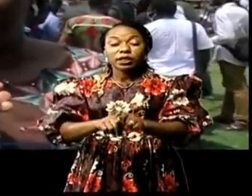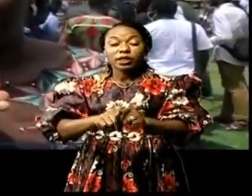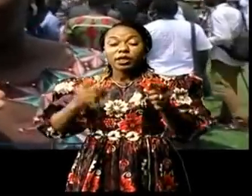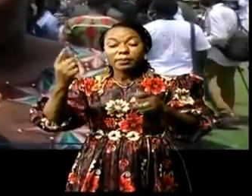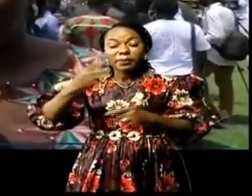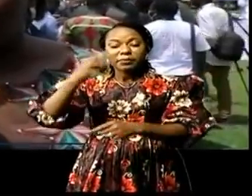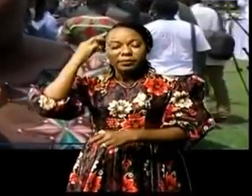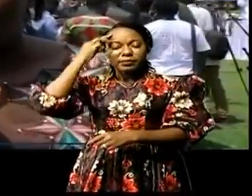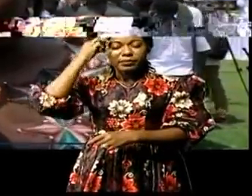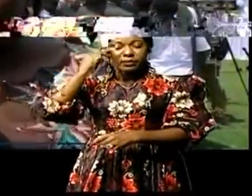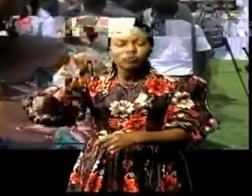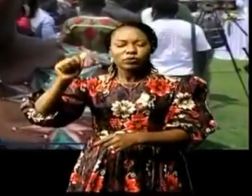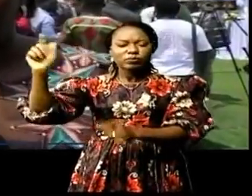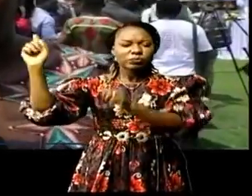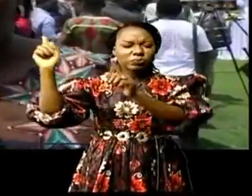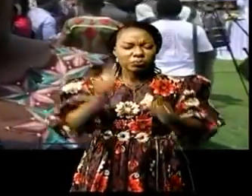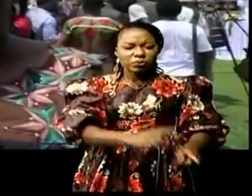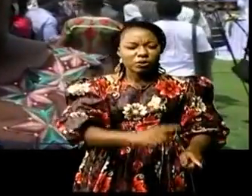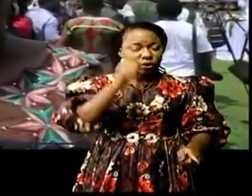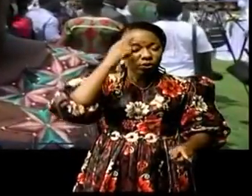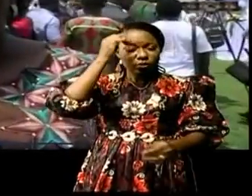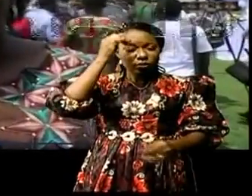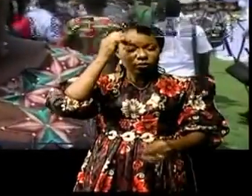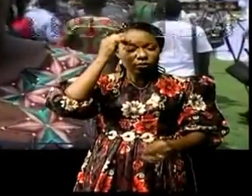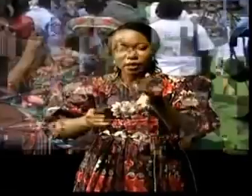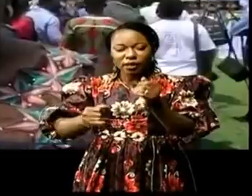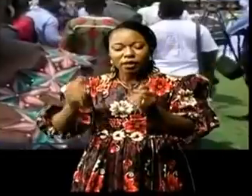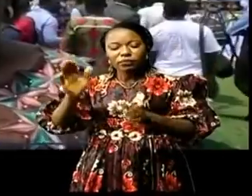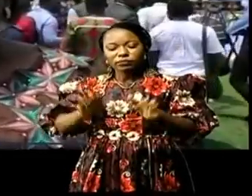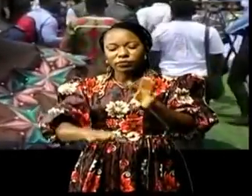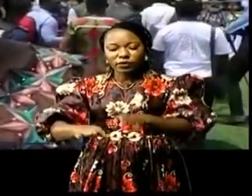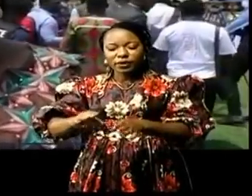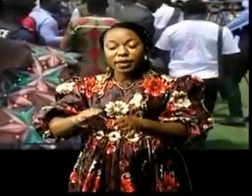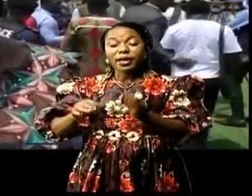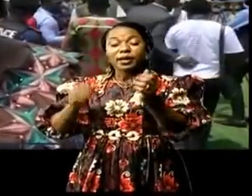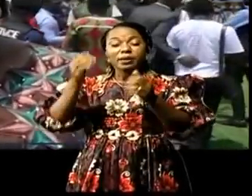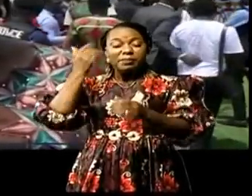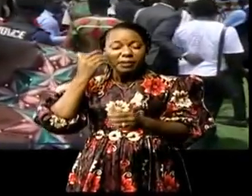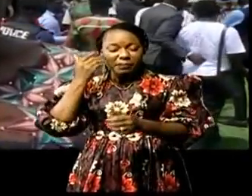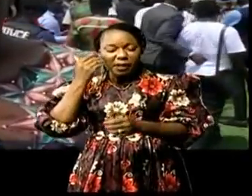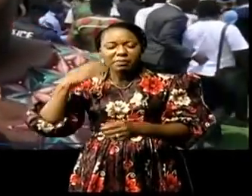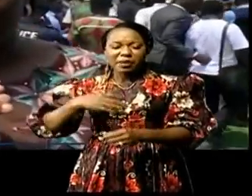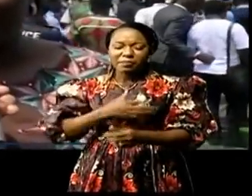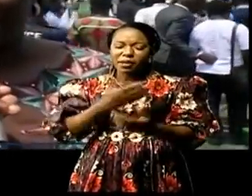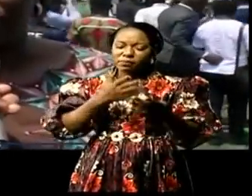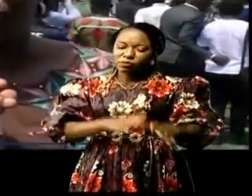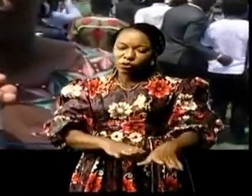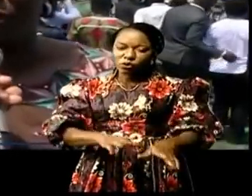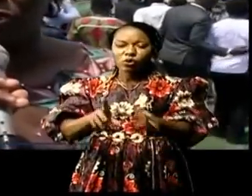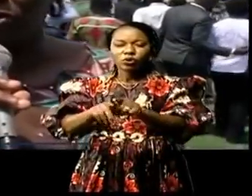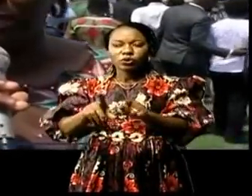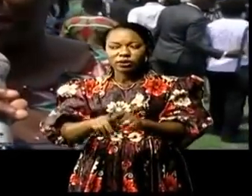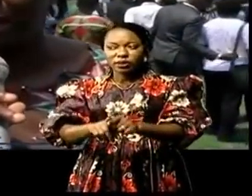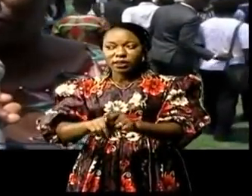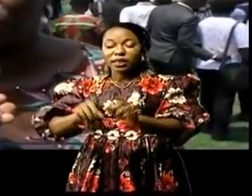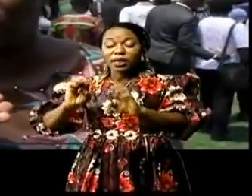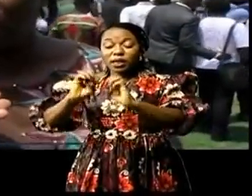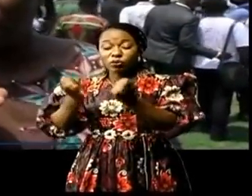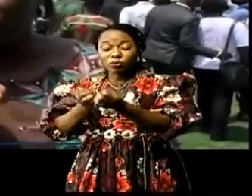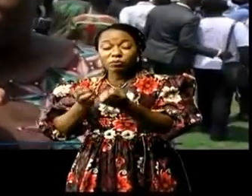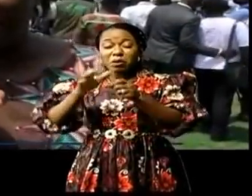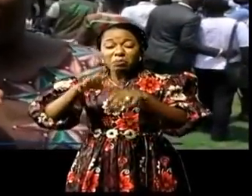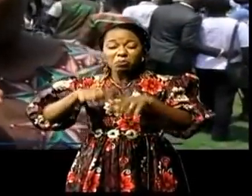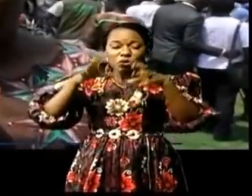les déplacements pour rendre un dernier hommage à ses dignes fils et filles du pays. Il est à la tête d'une forte